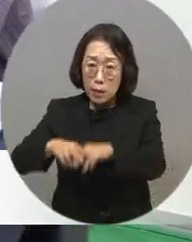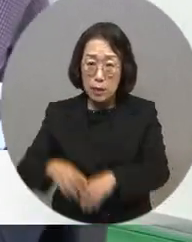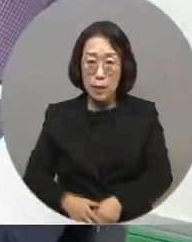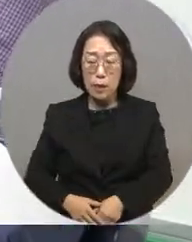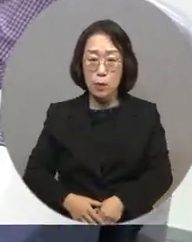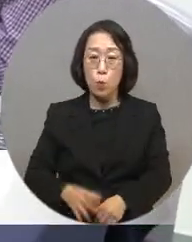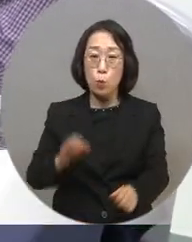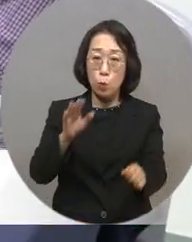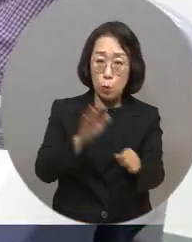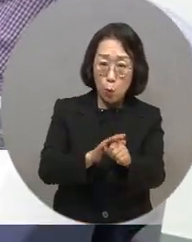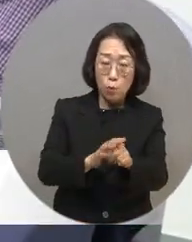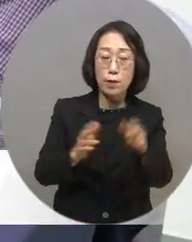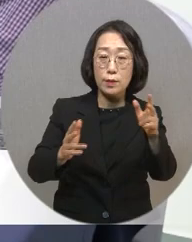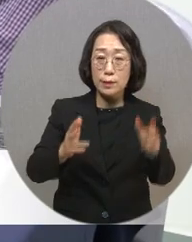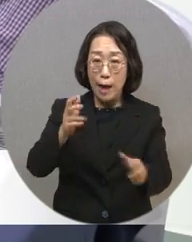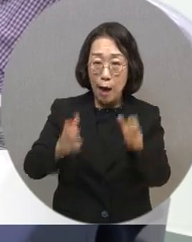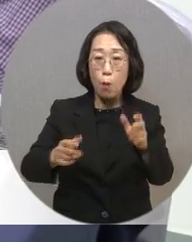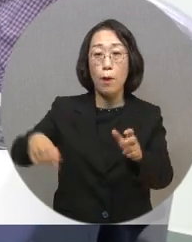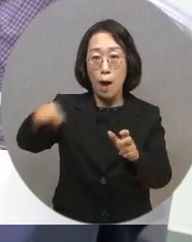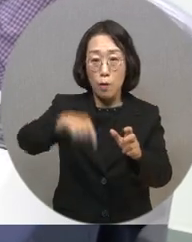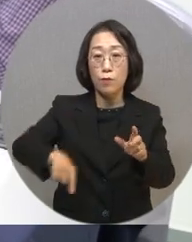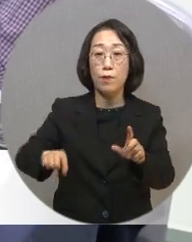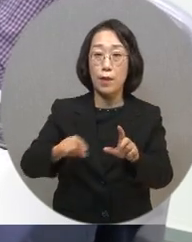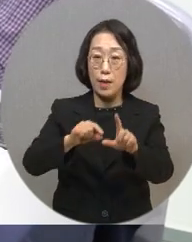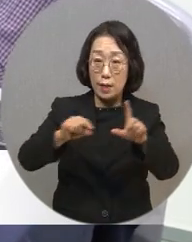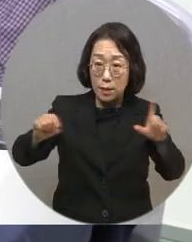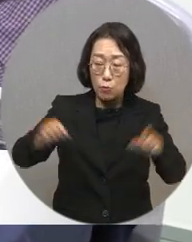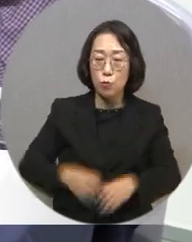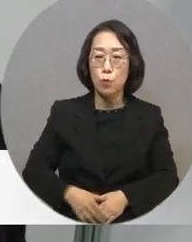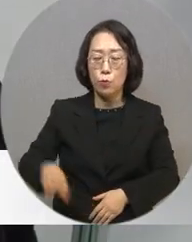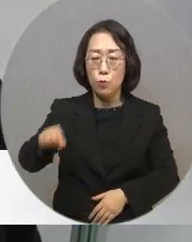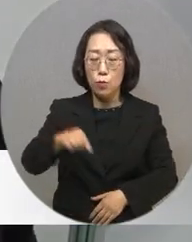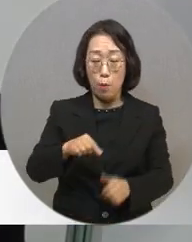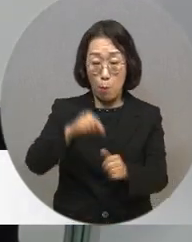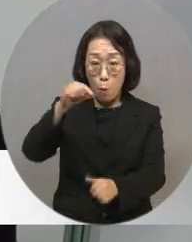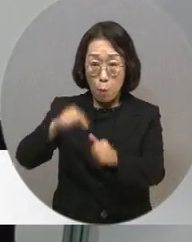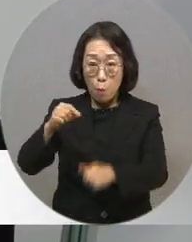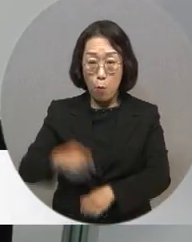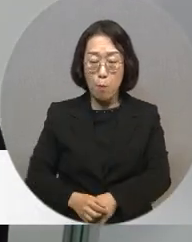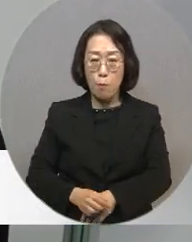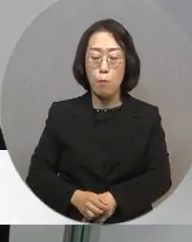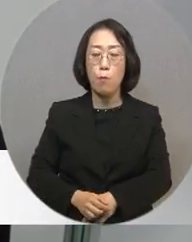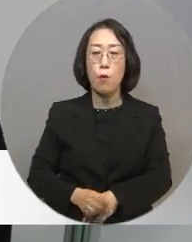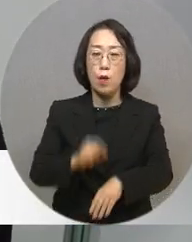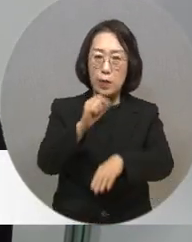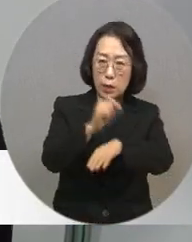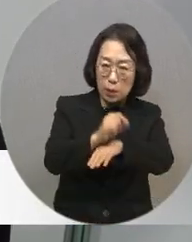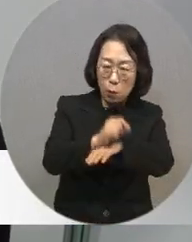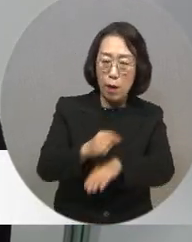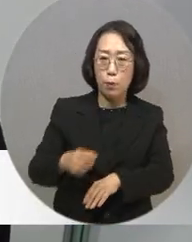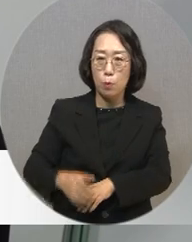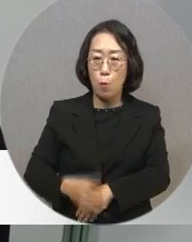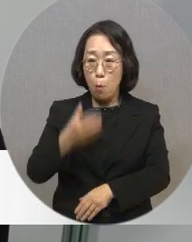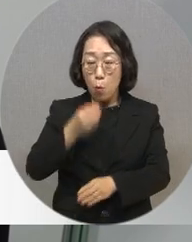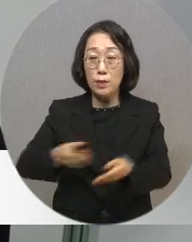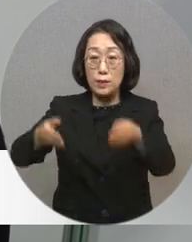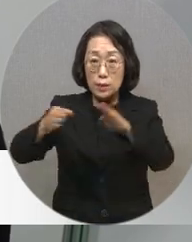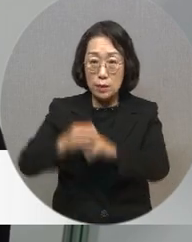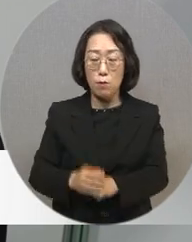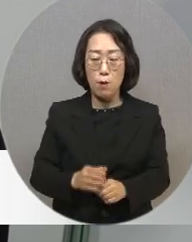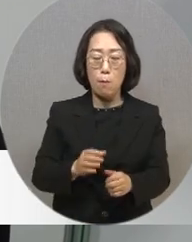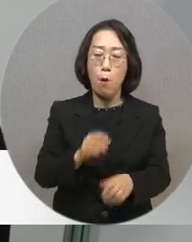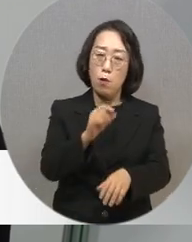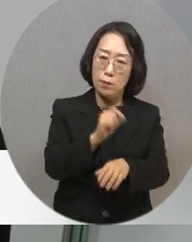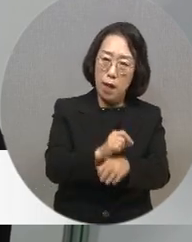장애인 일자리 사업 유형 중 하나로 채용된 이들은 행정기관과 장애인 복지시설 등에 배치돼 사무